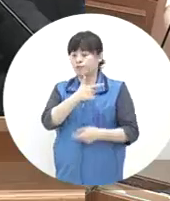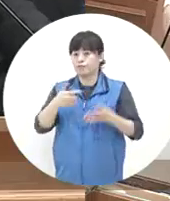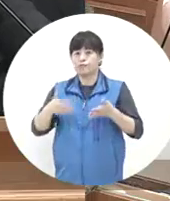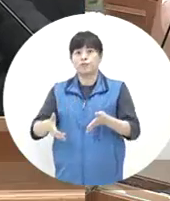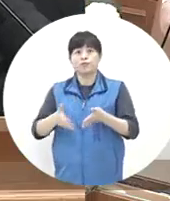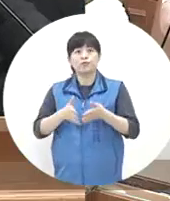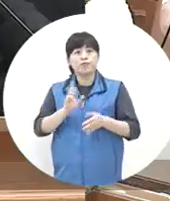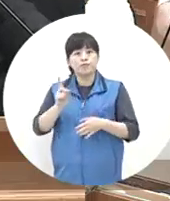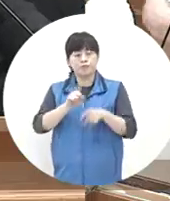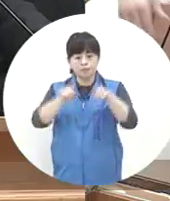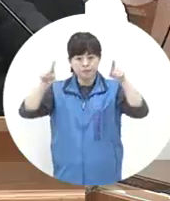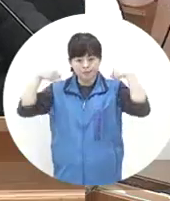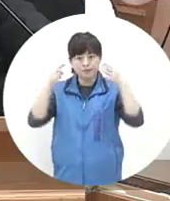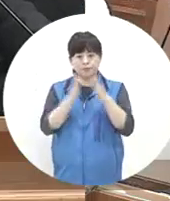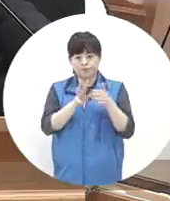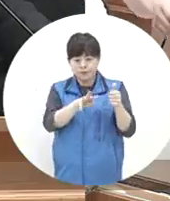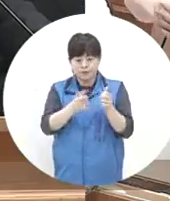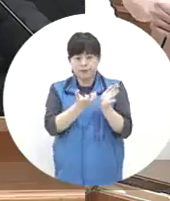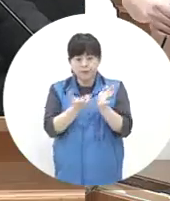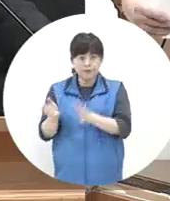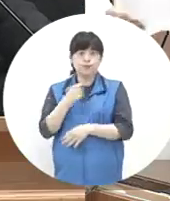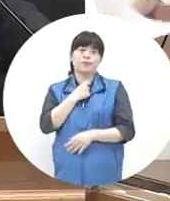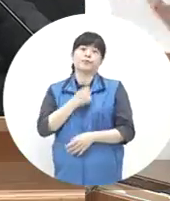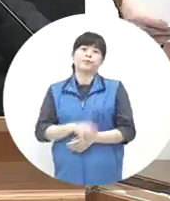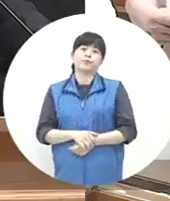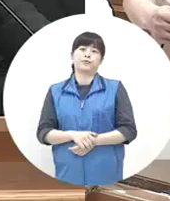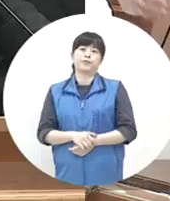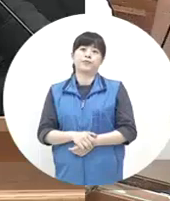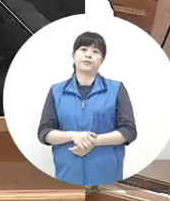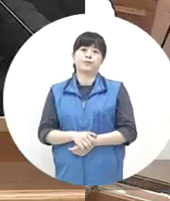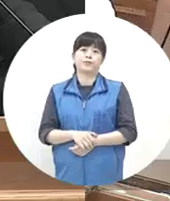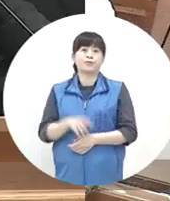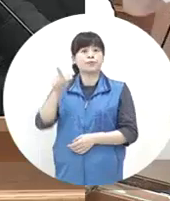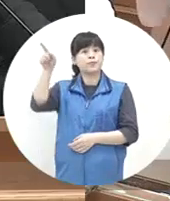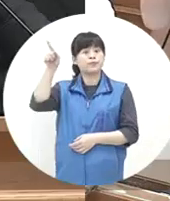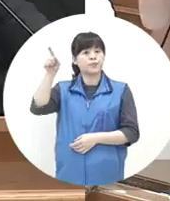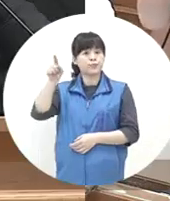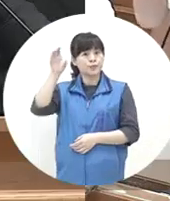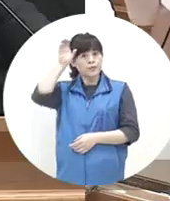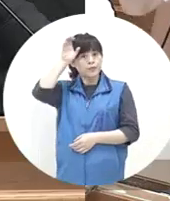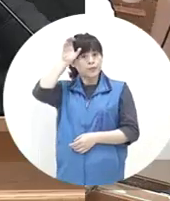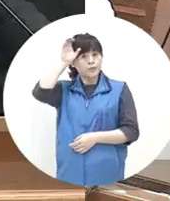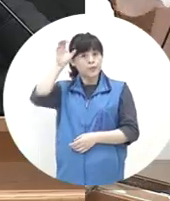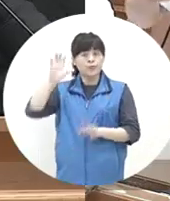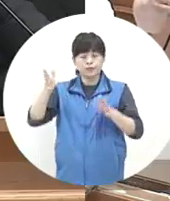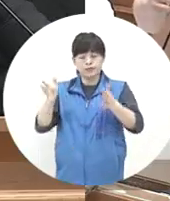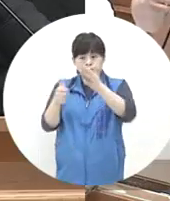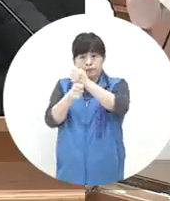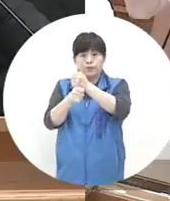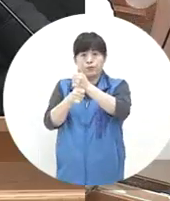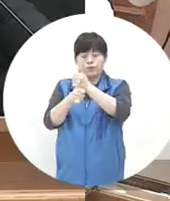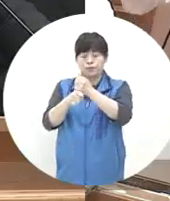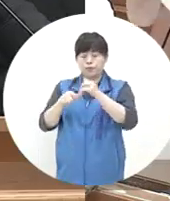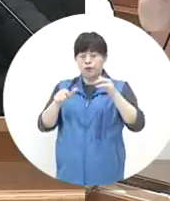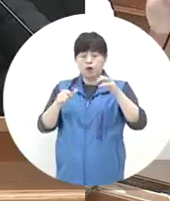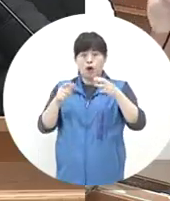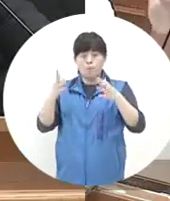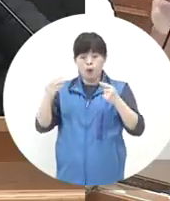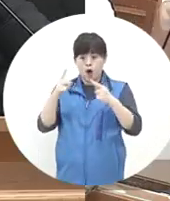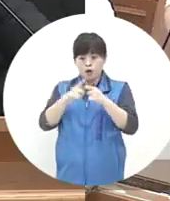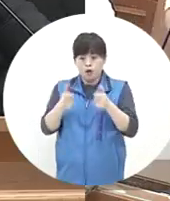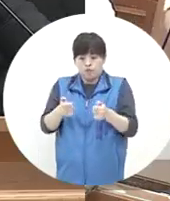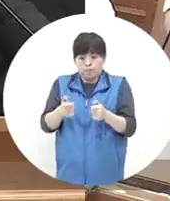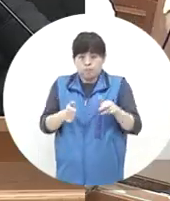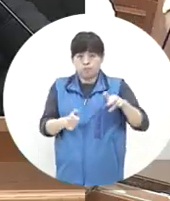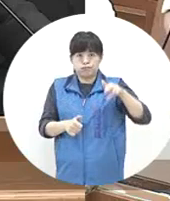是平常要准备。我讲克里姆林宫都被攻击，无人机，各方面的新